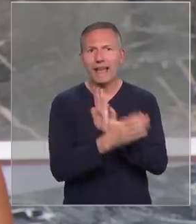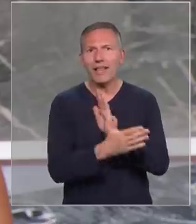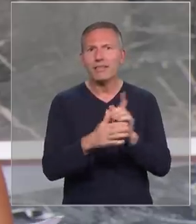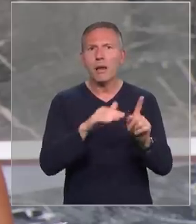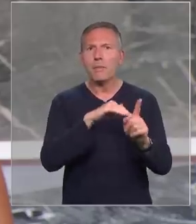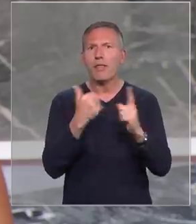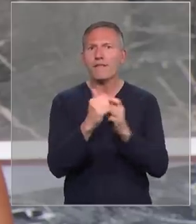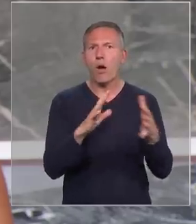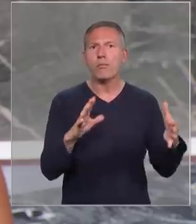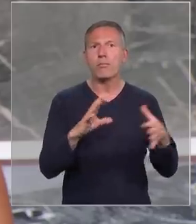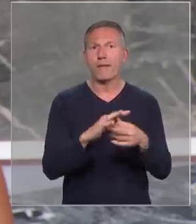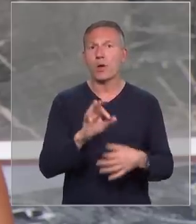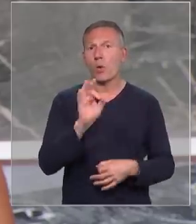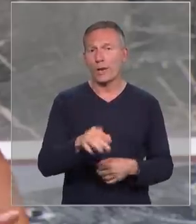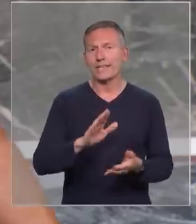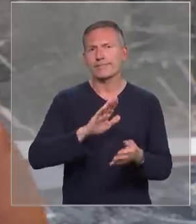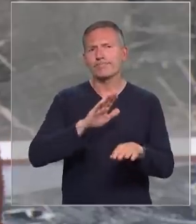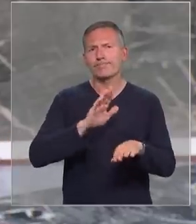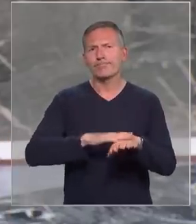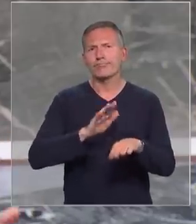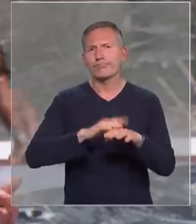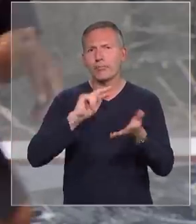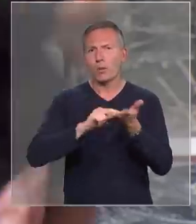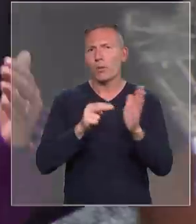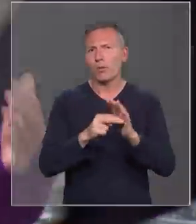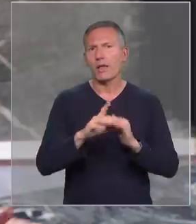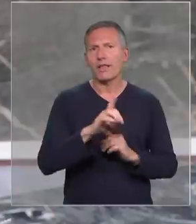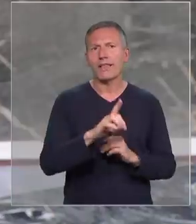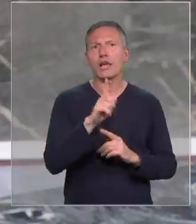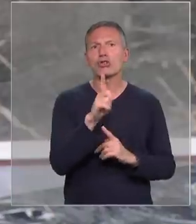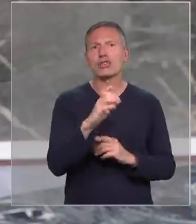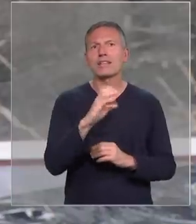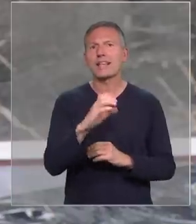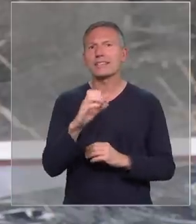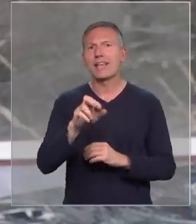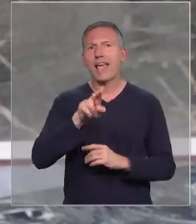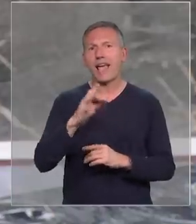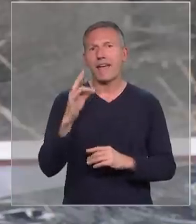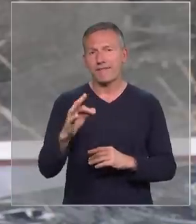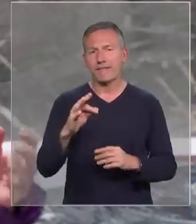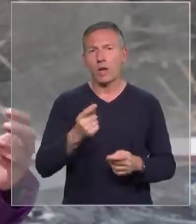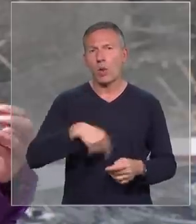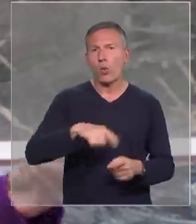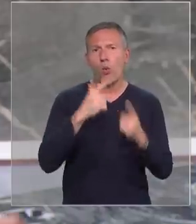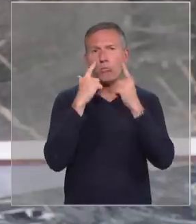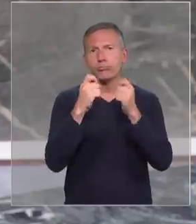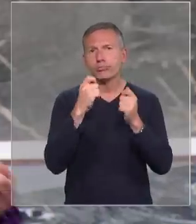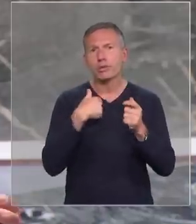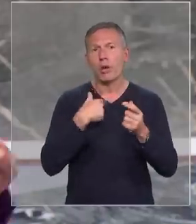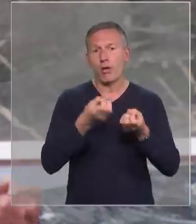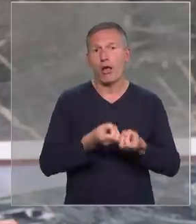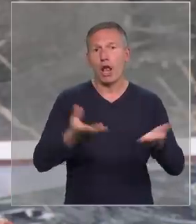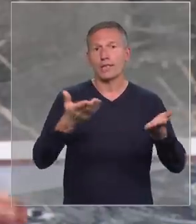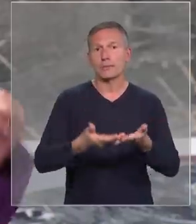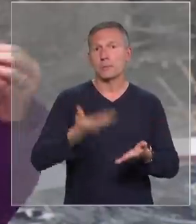plateformes. Nous sommes très vigilants avec la Direction générale de la consommation, de la concurrence et de la répression des fraudes, la DGCCRF. J'ai lancé il y a